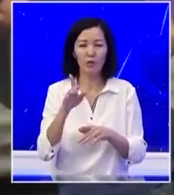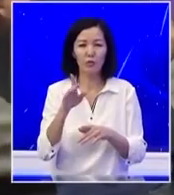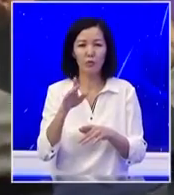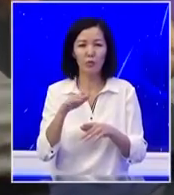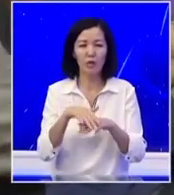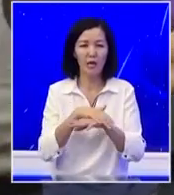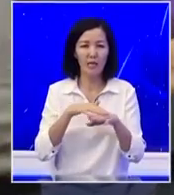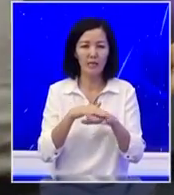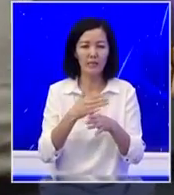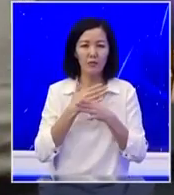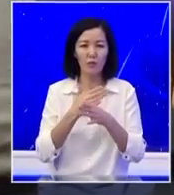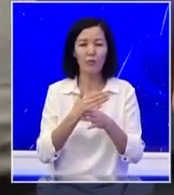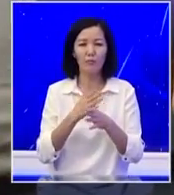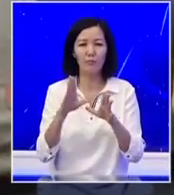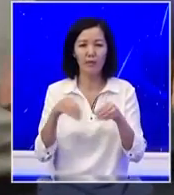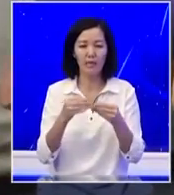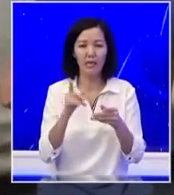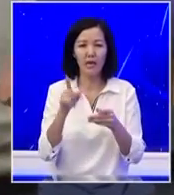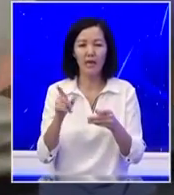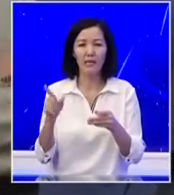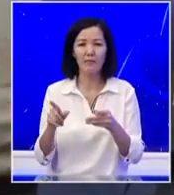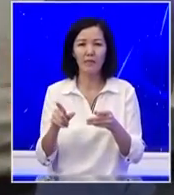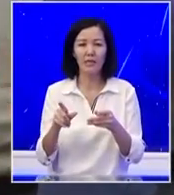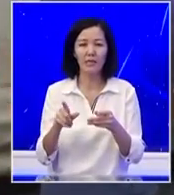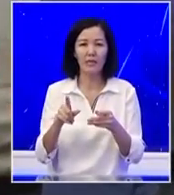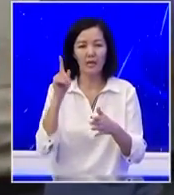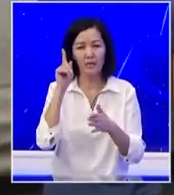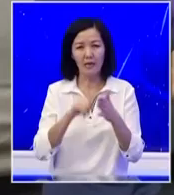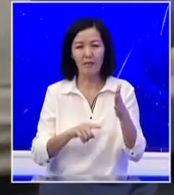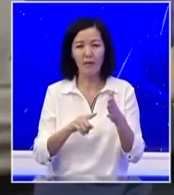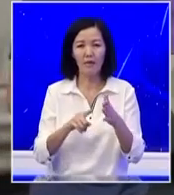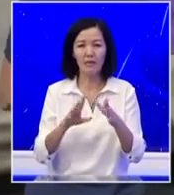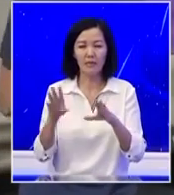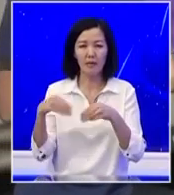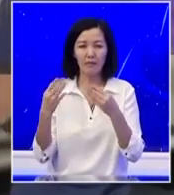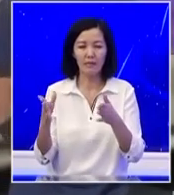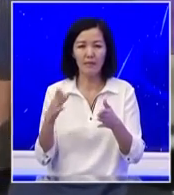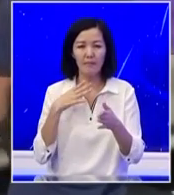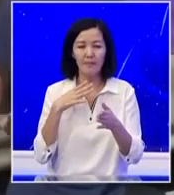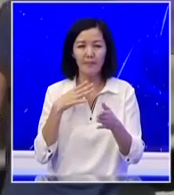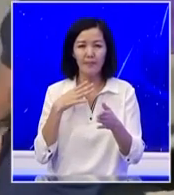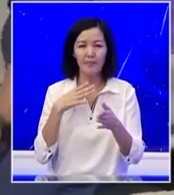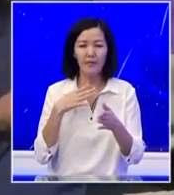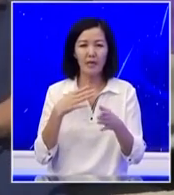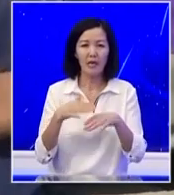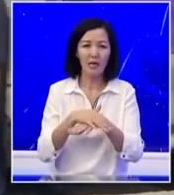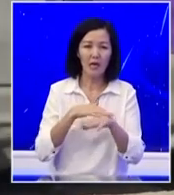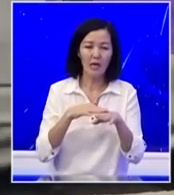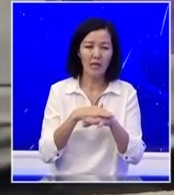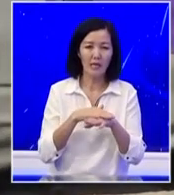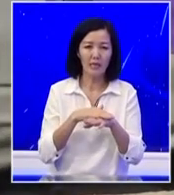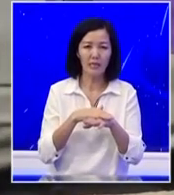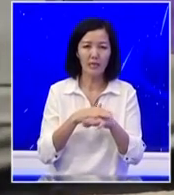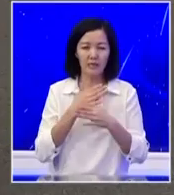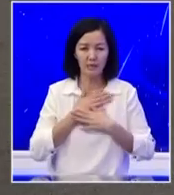осы өз қолға басып берген аманаттарын аман есен табыстап жеткізіп сол жердегі елдің ағайындардың ризашылығын аламыз ба